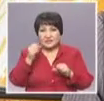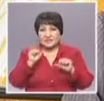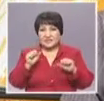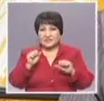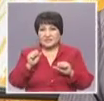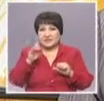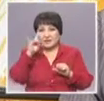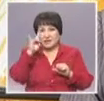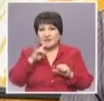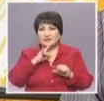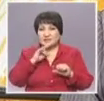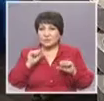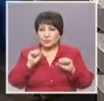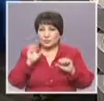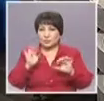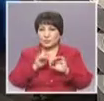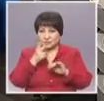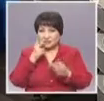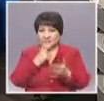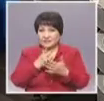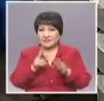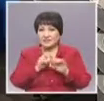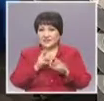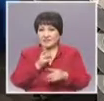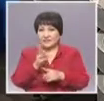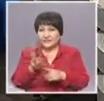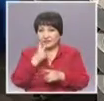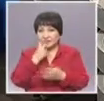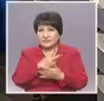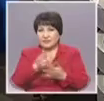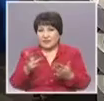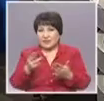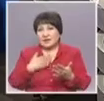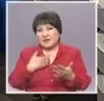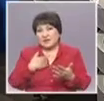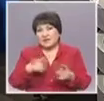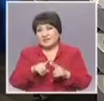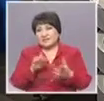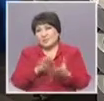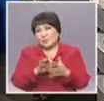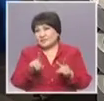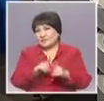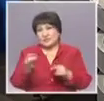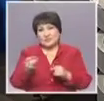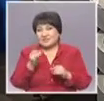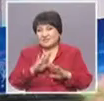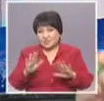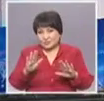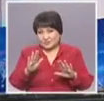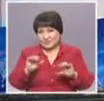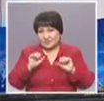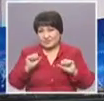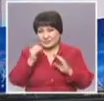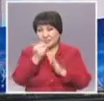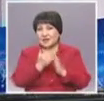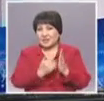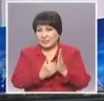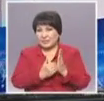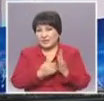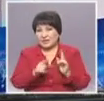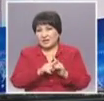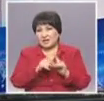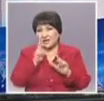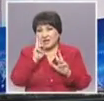на прошлом состязании, когда даже мои знакомые, которые даже не интересуются спортивными программами,